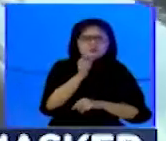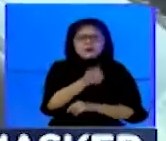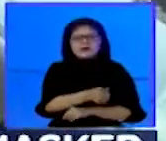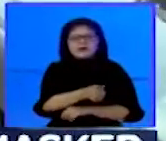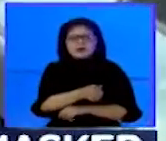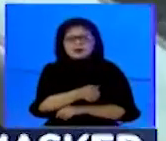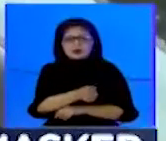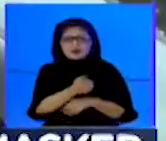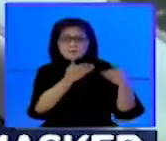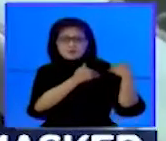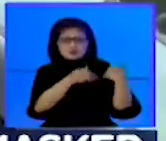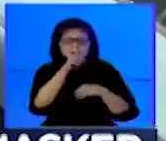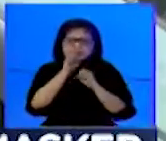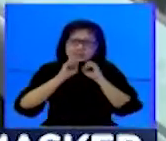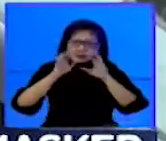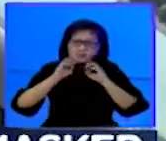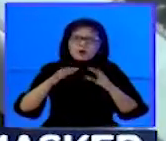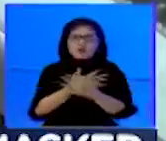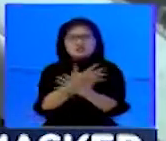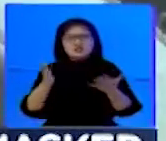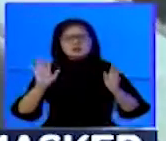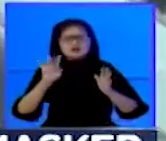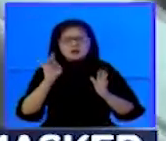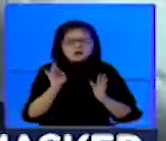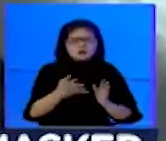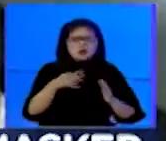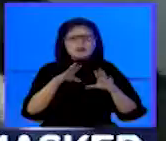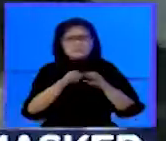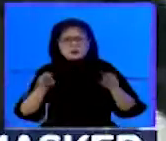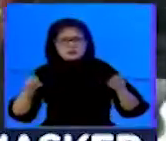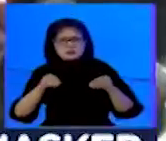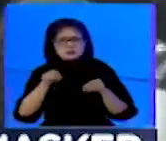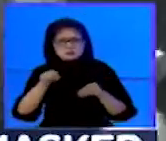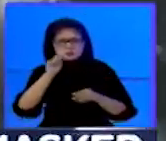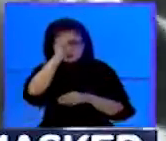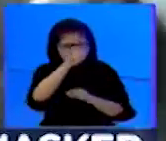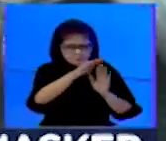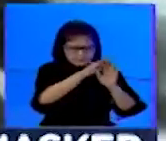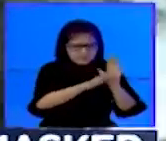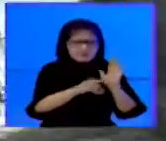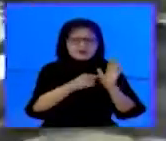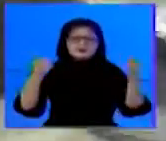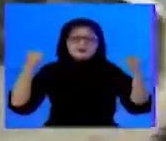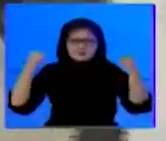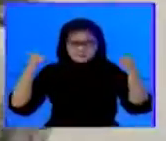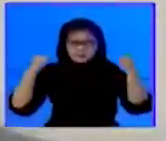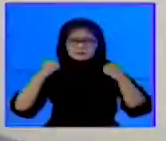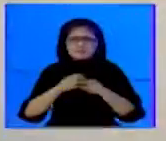administrasi. Petugas menghimbau masyarakat, tidak terkecuali petugas medis, untuk mematuhi protokol kesehatan.